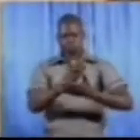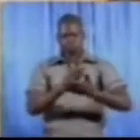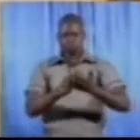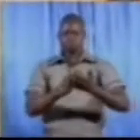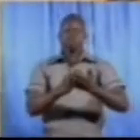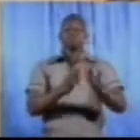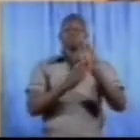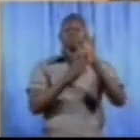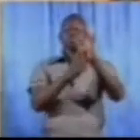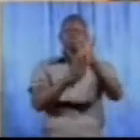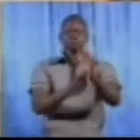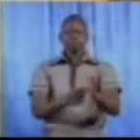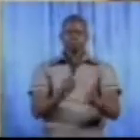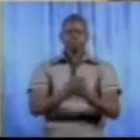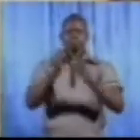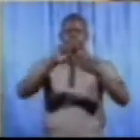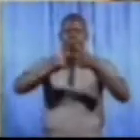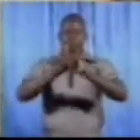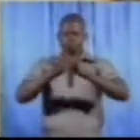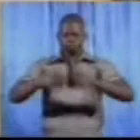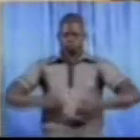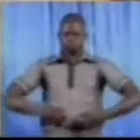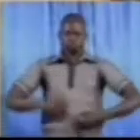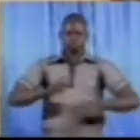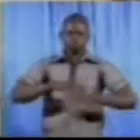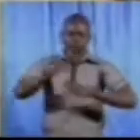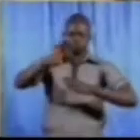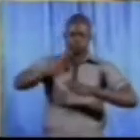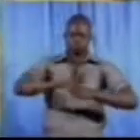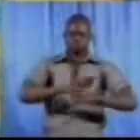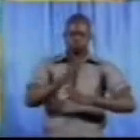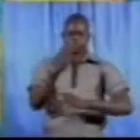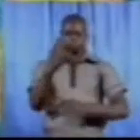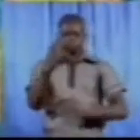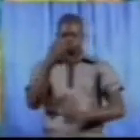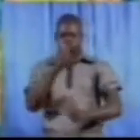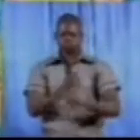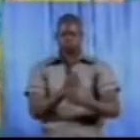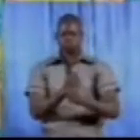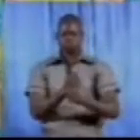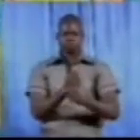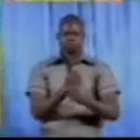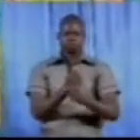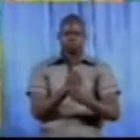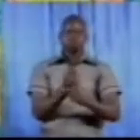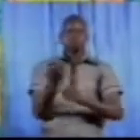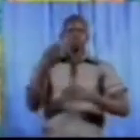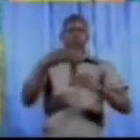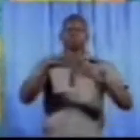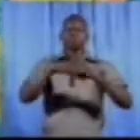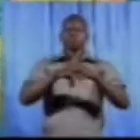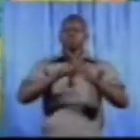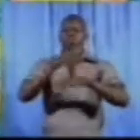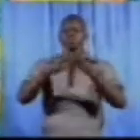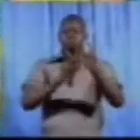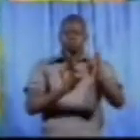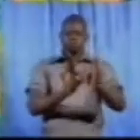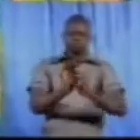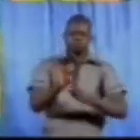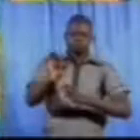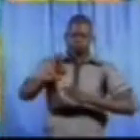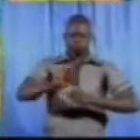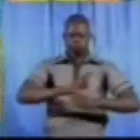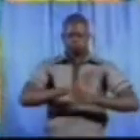ressortir aussi cette difficulté des jeunes après leur formation de 3 ans à l'ANPE. Dans presque toutes les filières de formation de